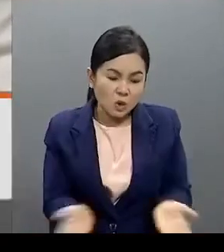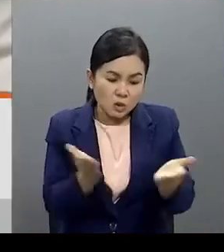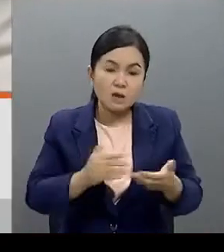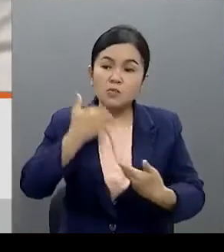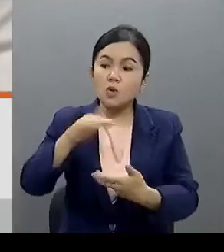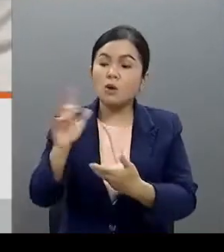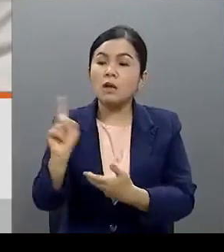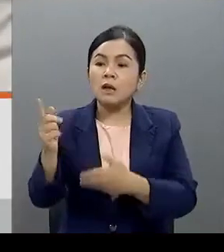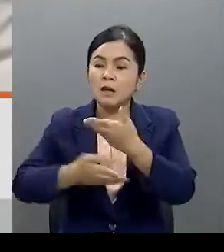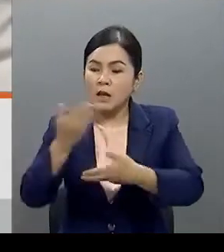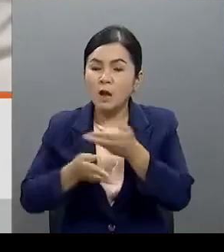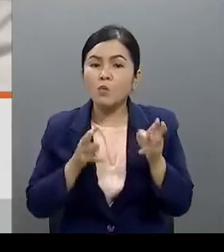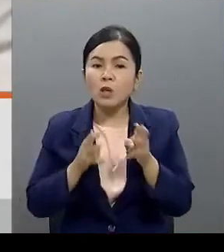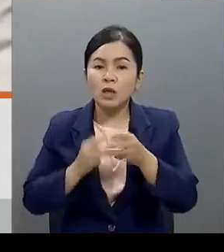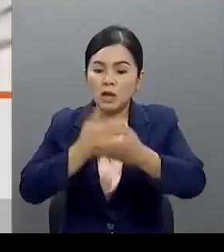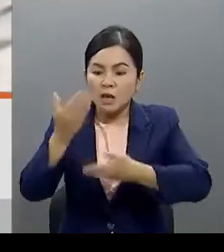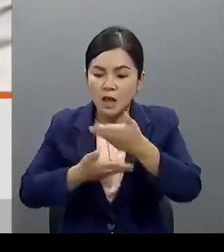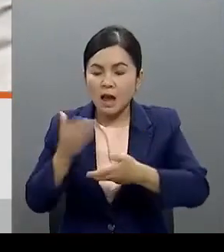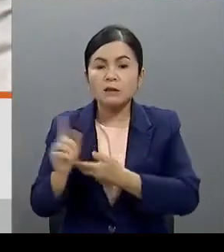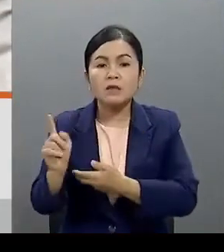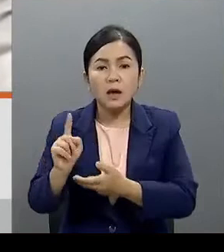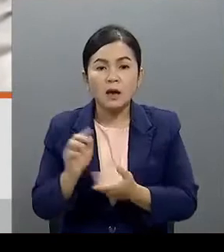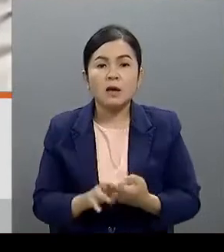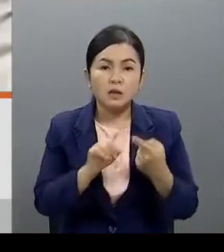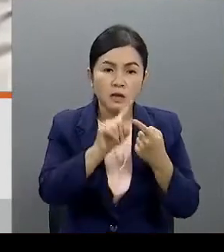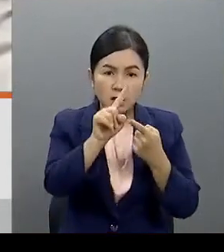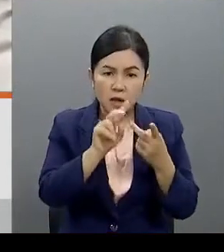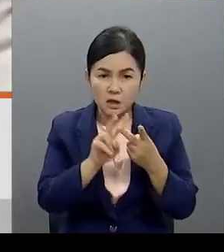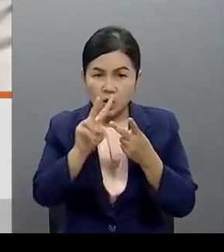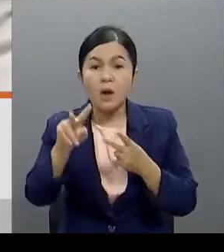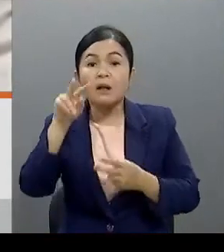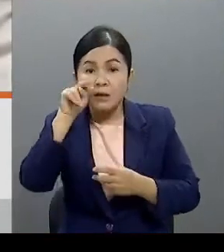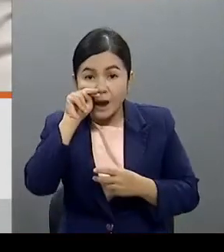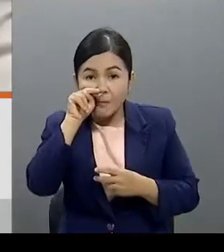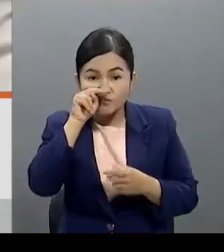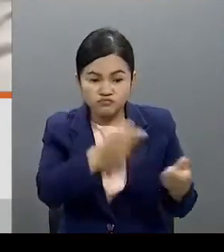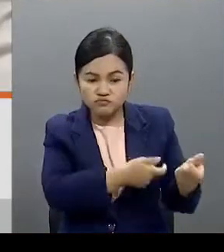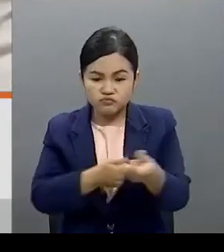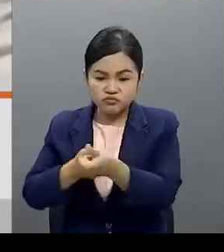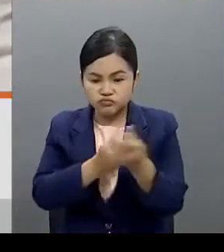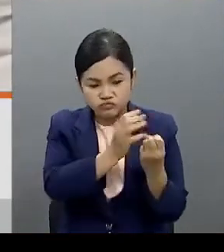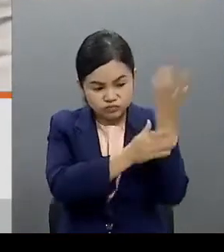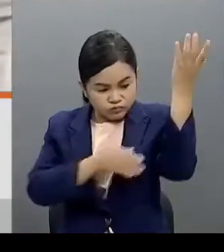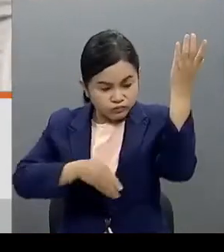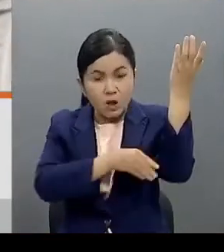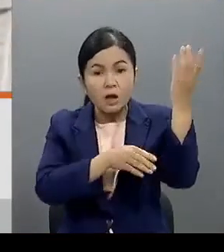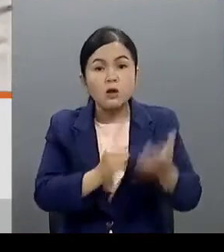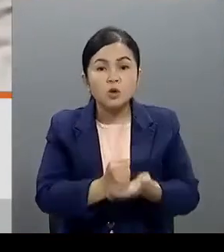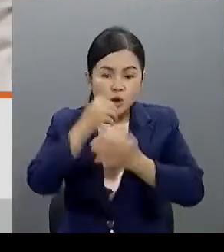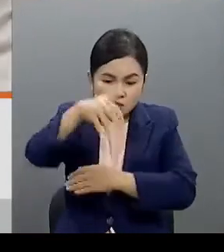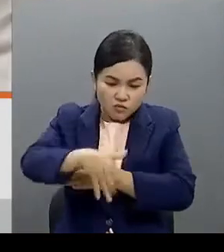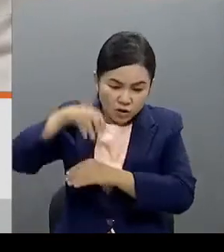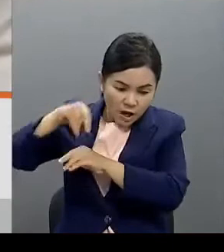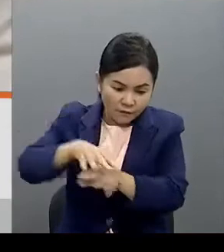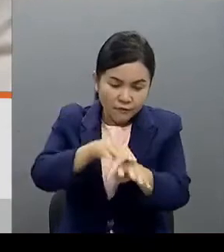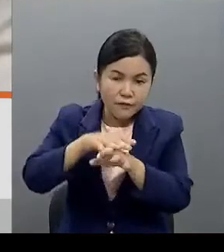จำหน่ายที่มากกว่านี้แล้วก็เรื่องแหล่งน้ำช่วยขยายแหล่งน้ำหรือช่วยเกษตรกรที่ยังไม่มี